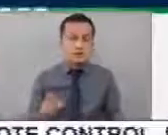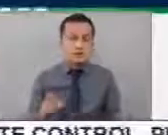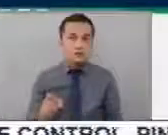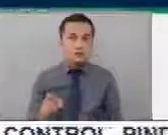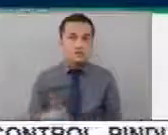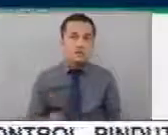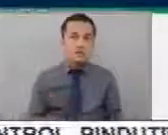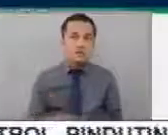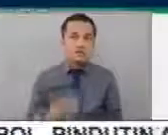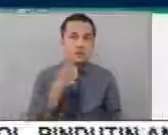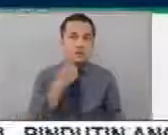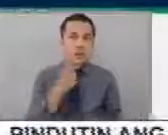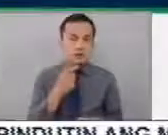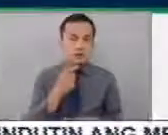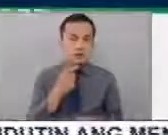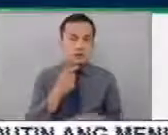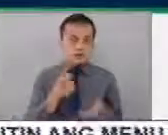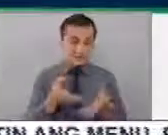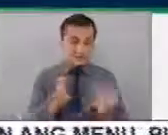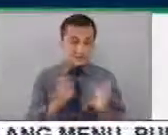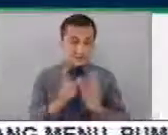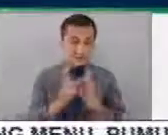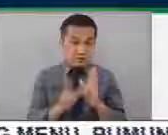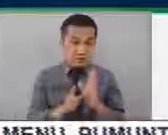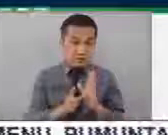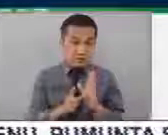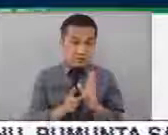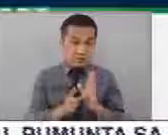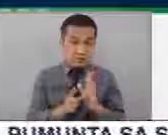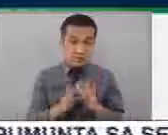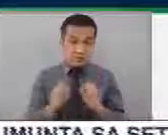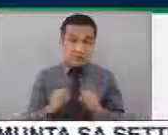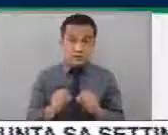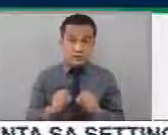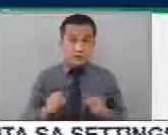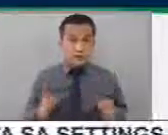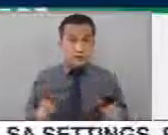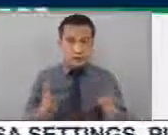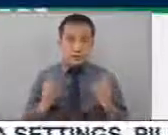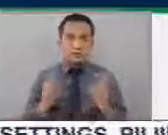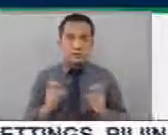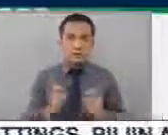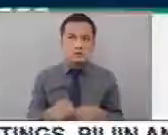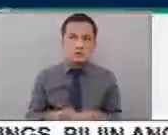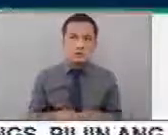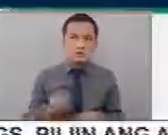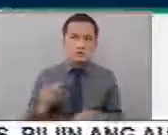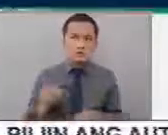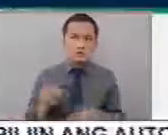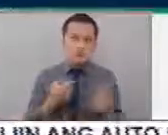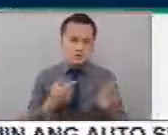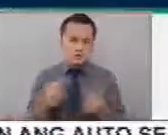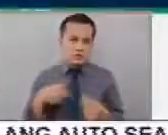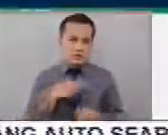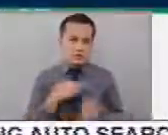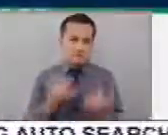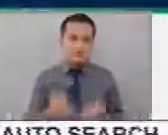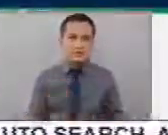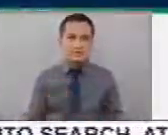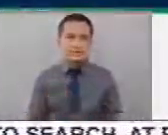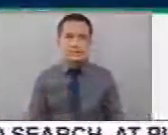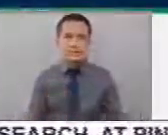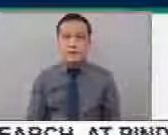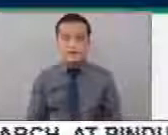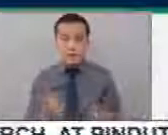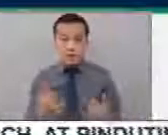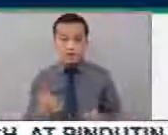kinahanglan mo pili og bakuna. Yes, because there is that chance sa tanan klase